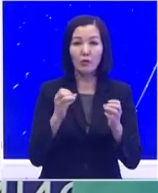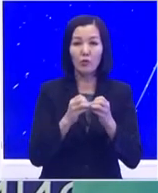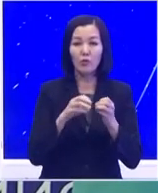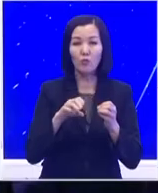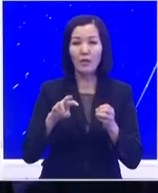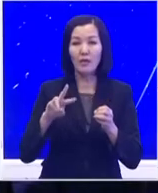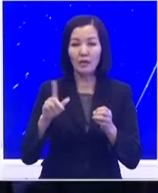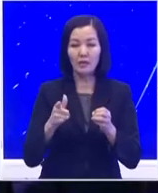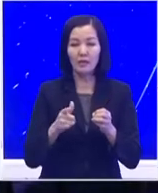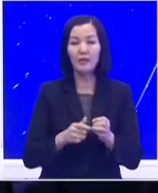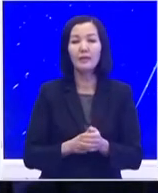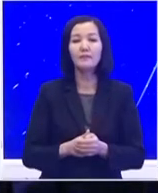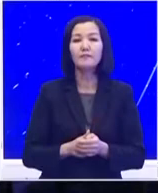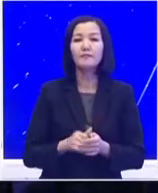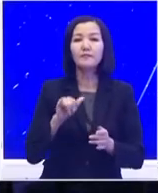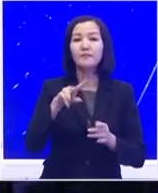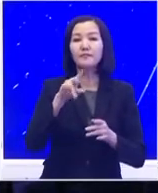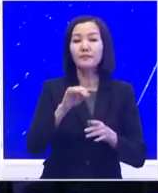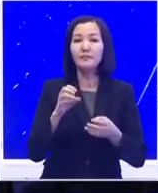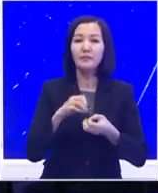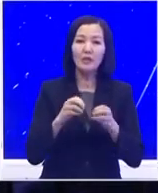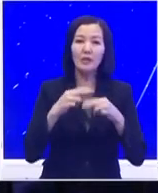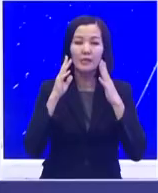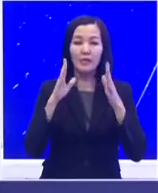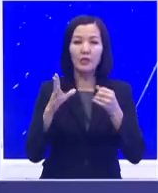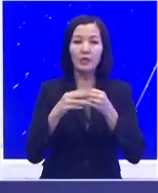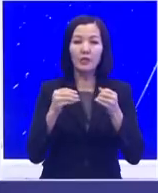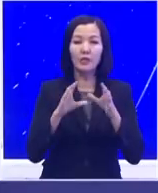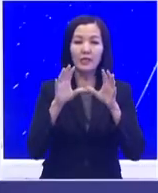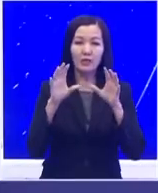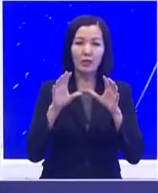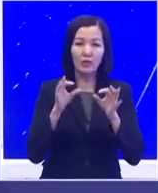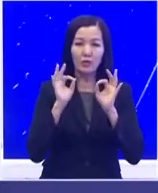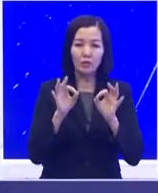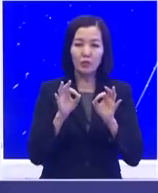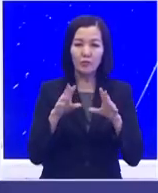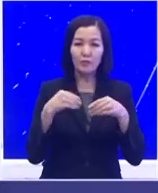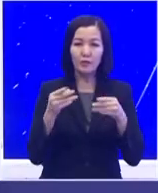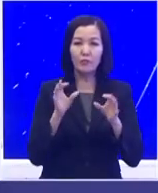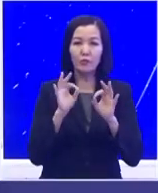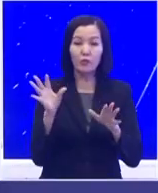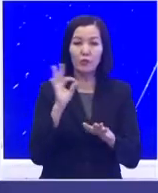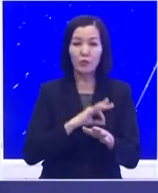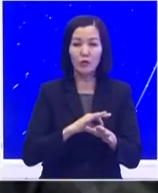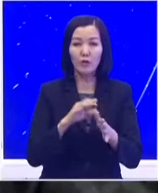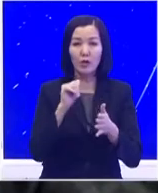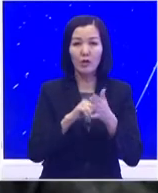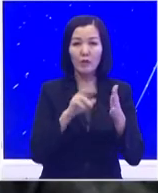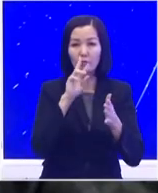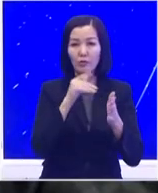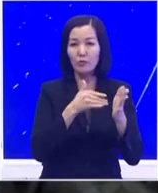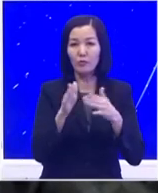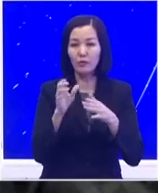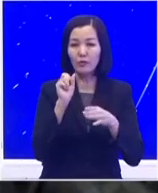миллиардов тенге. Іледе назар аударар екі мәселе бар. Жер телімдерін заңды беріп, мақсатты қолдану. Олқылықтарды түзетуге